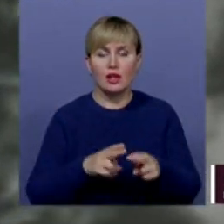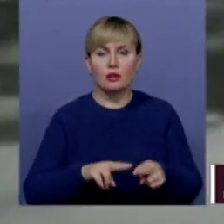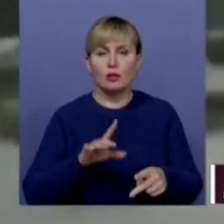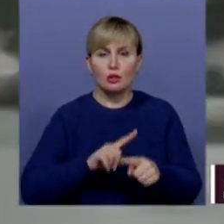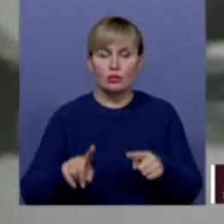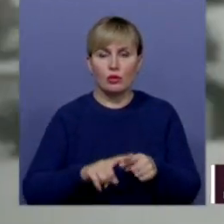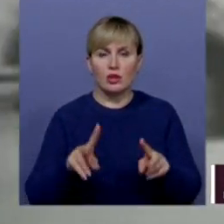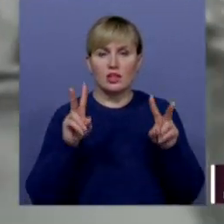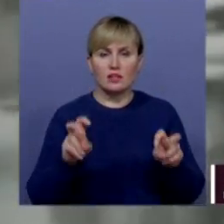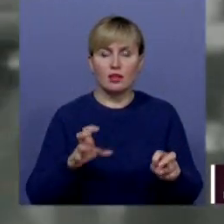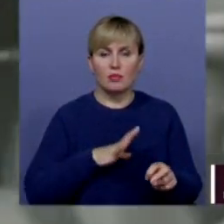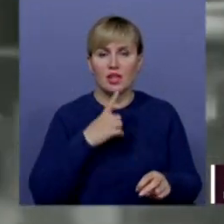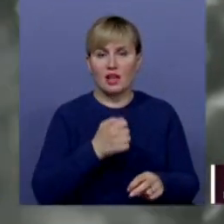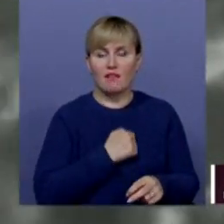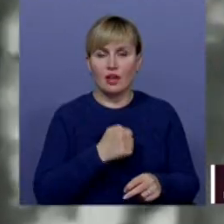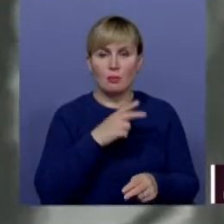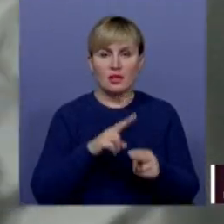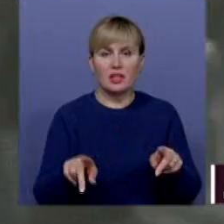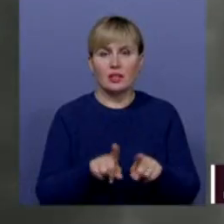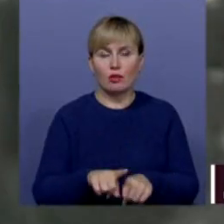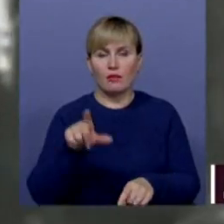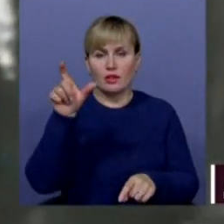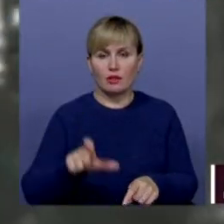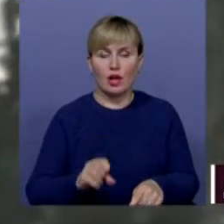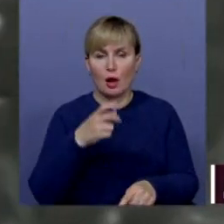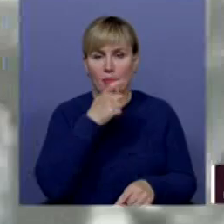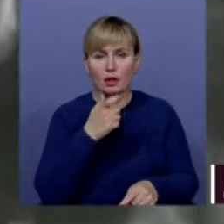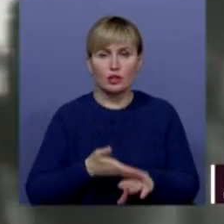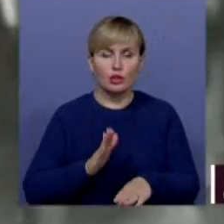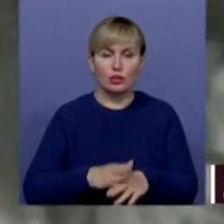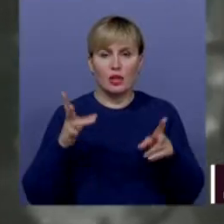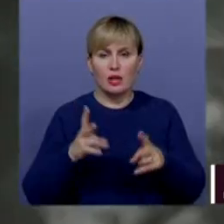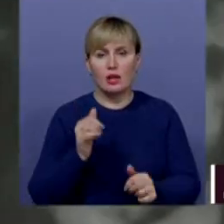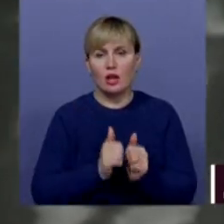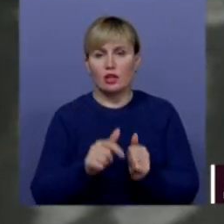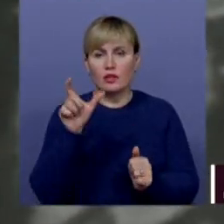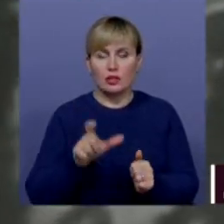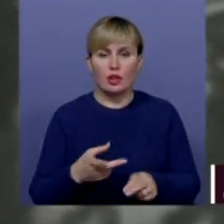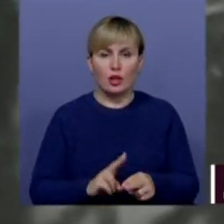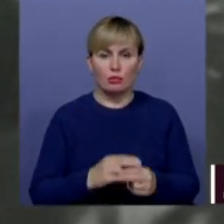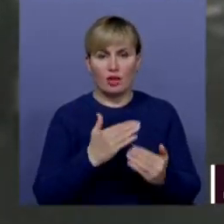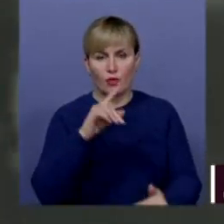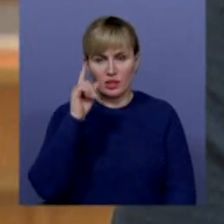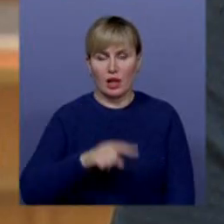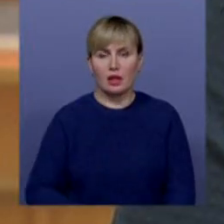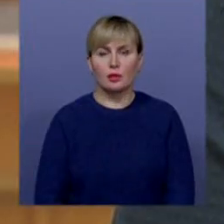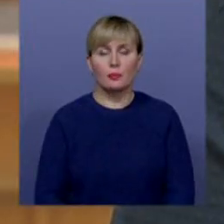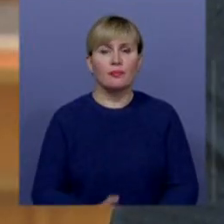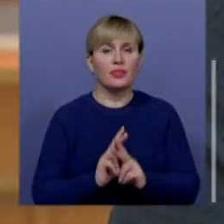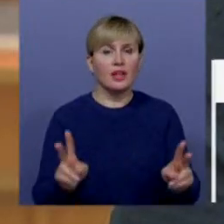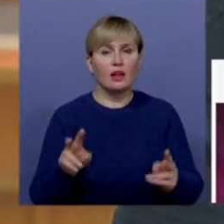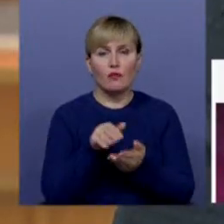вскоре носила звание гвардии. Потеря такого товарища, как Панфилов, тяжело ранила каждого человека, который его знал. Никого